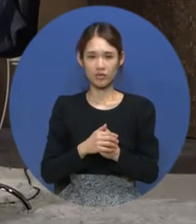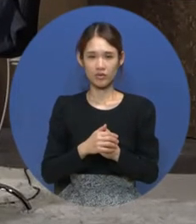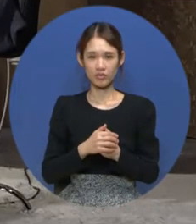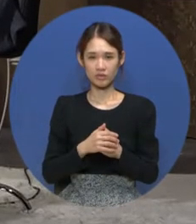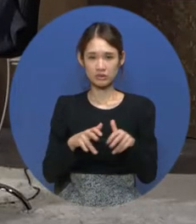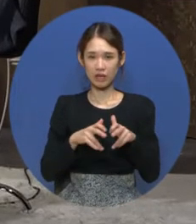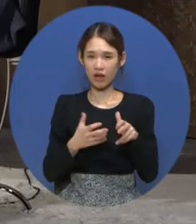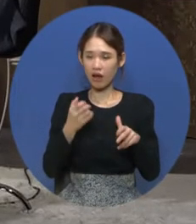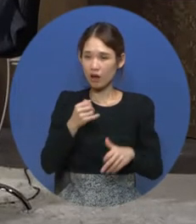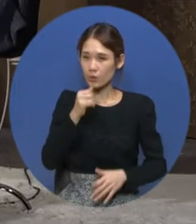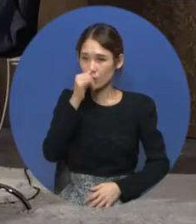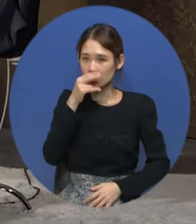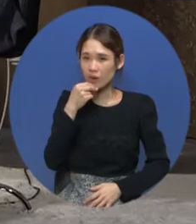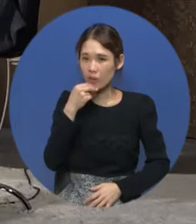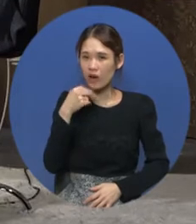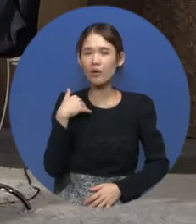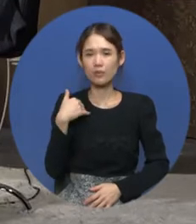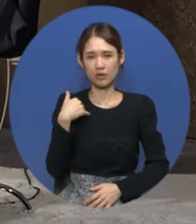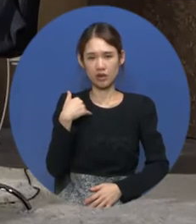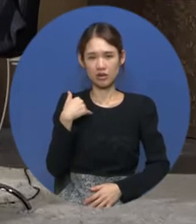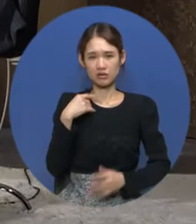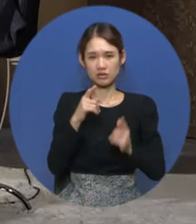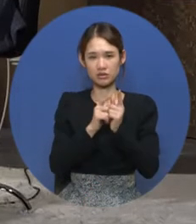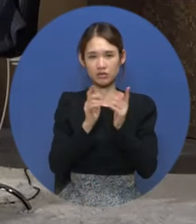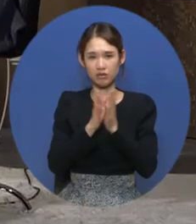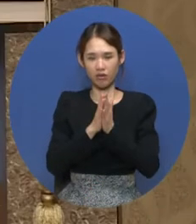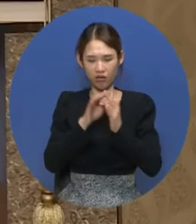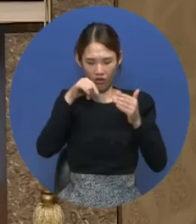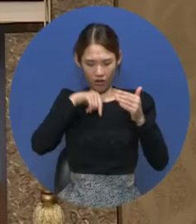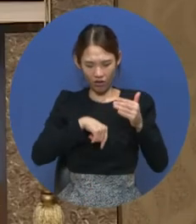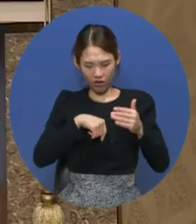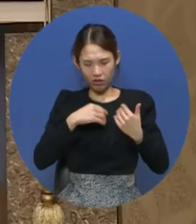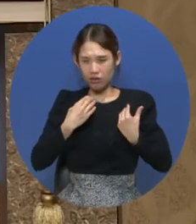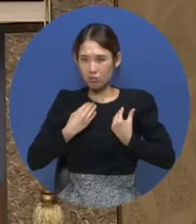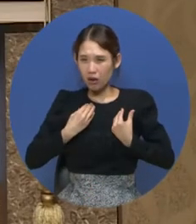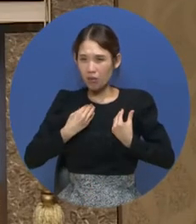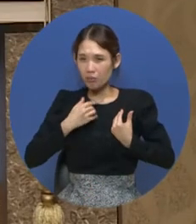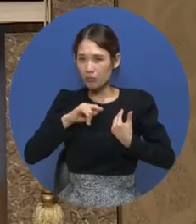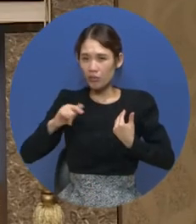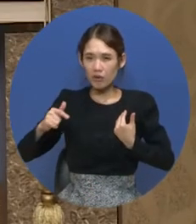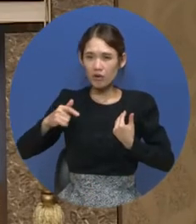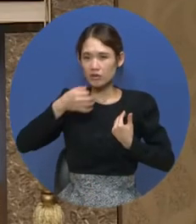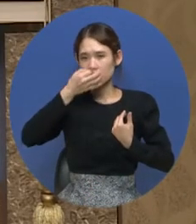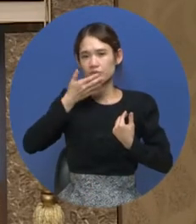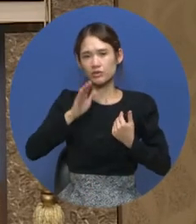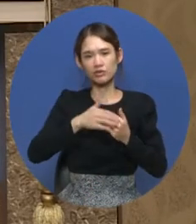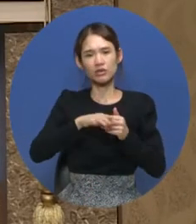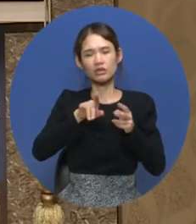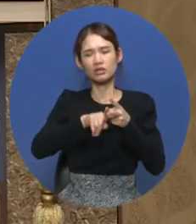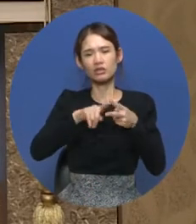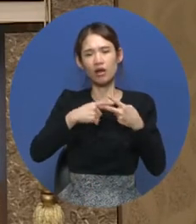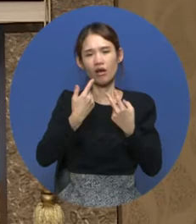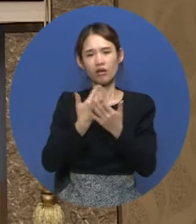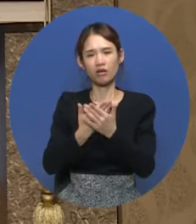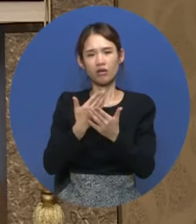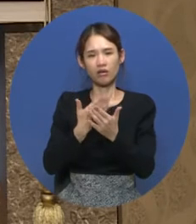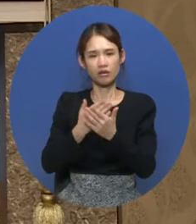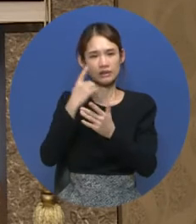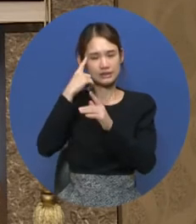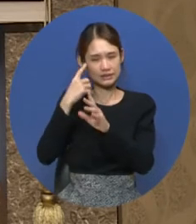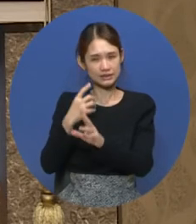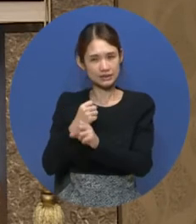장애를 갖고 있는지 아닌지를 몰라서 실제 기억을 힘든데 그런 부분들을 좀 많이 이해를 해 달라는 인식